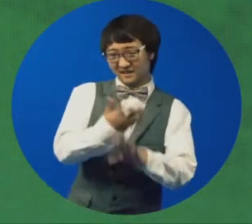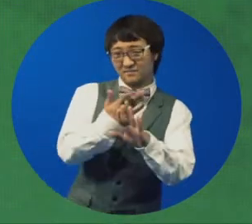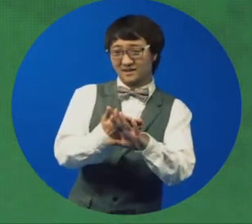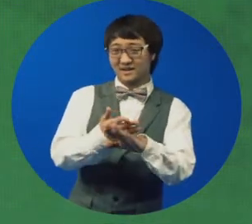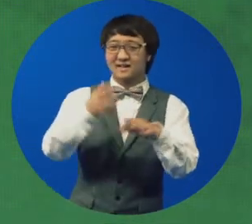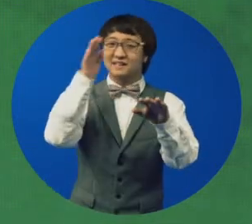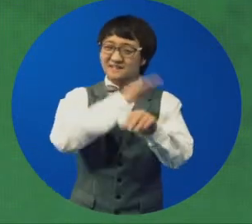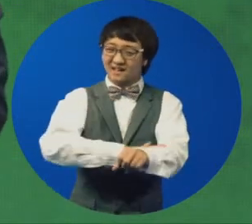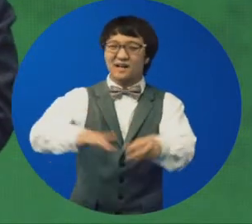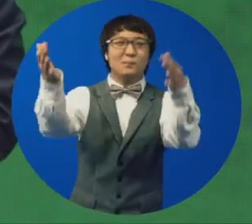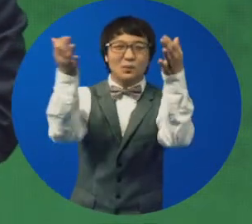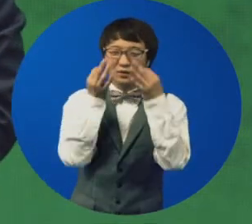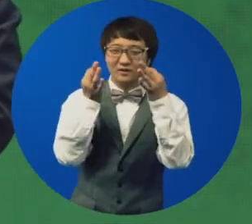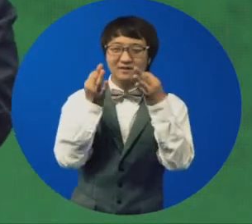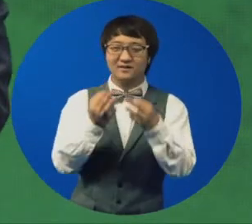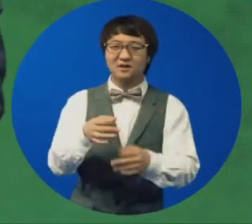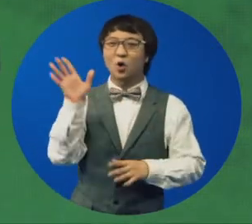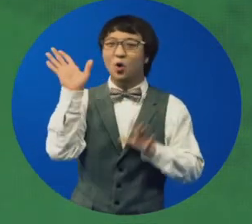듭니까?